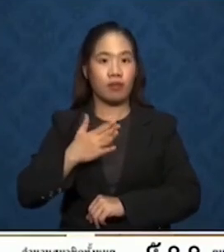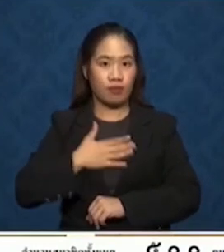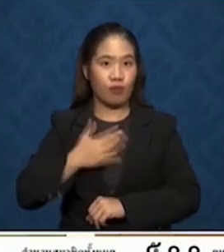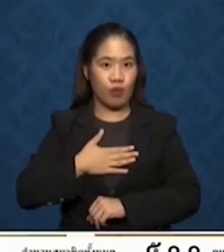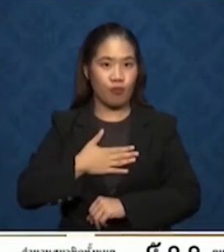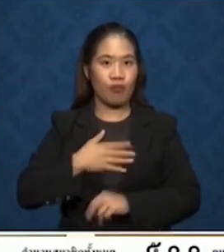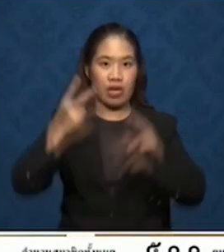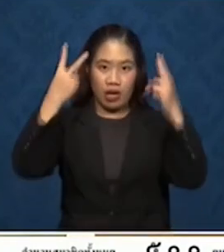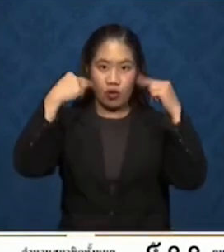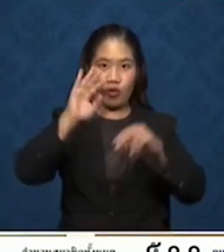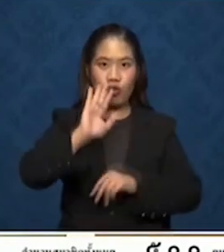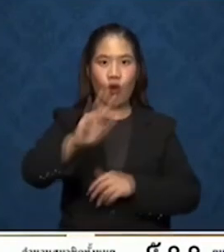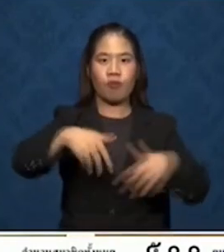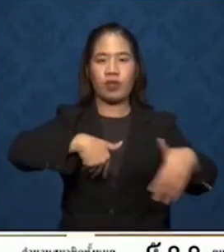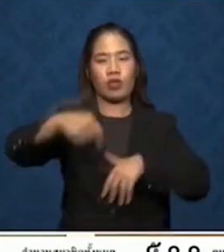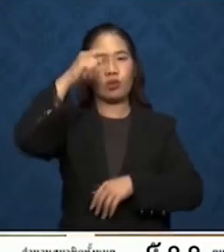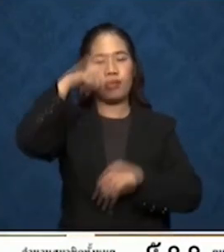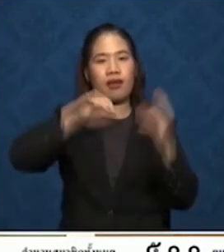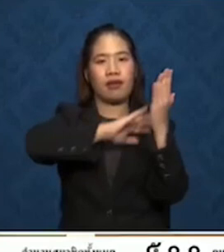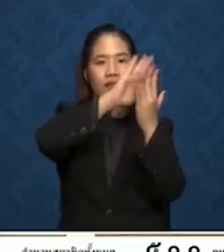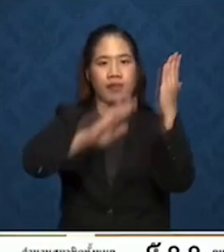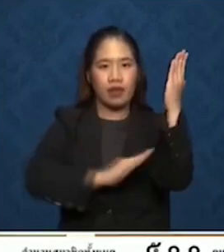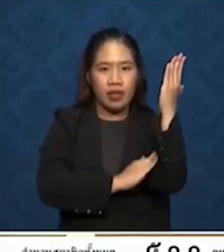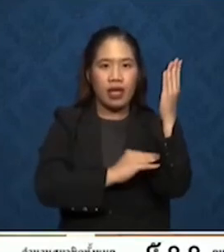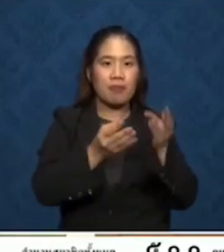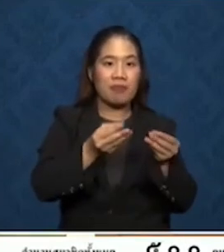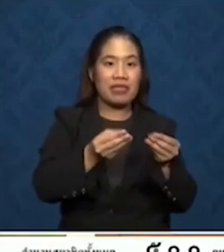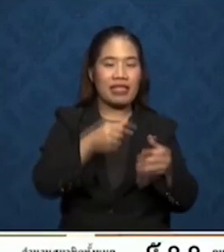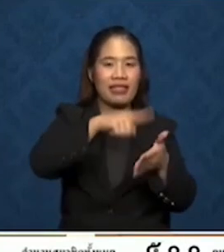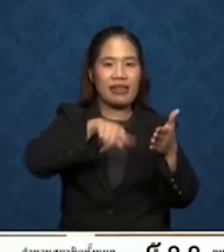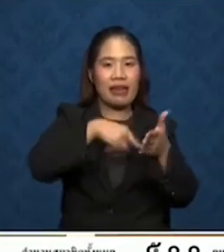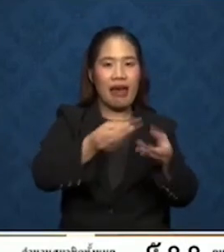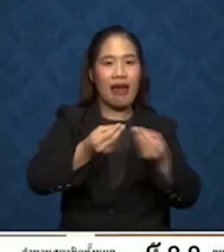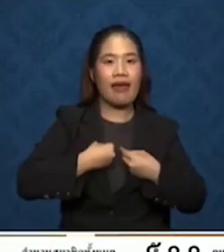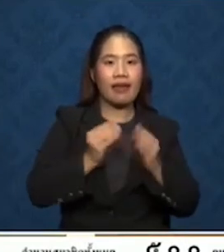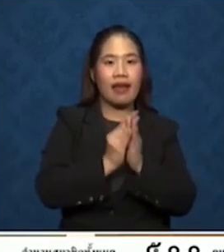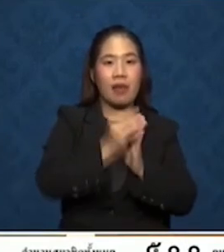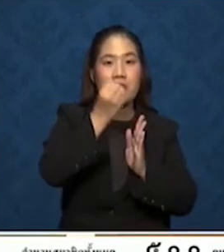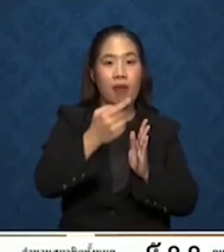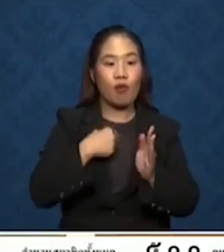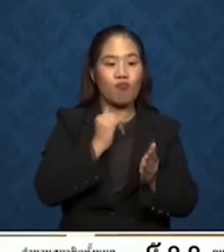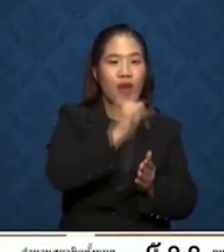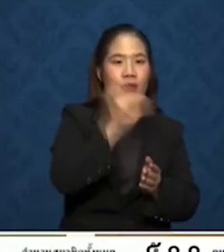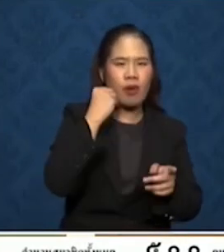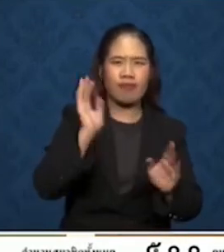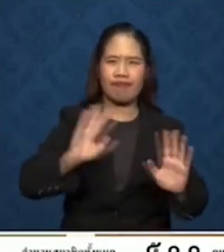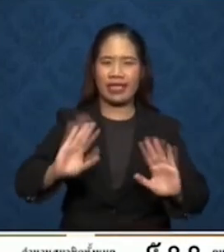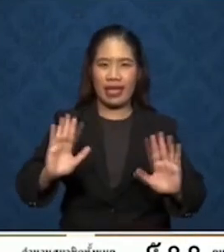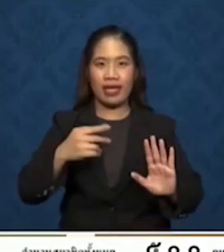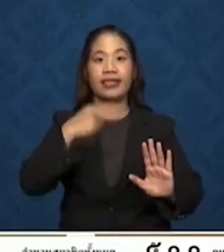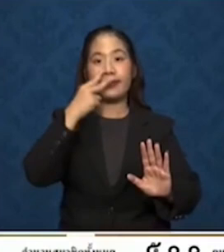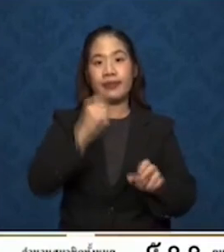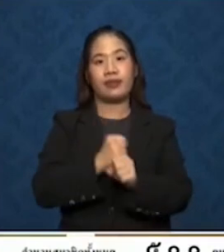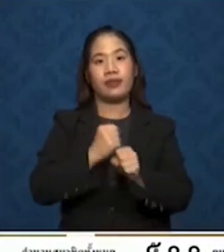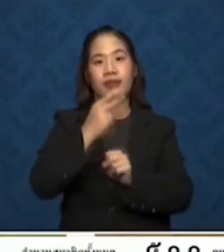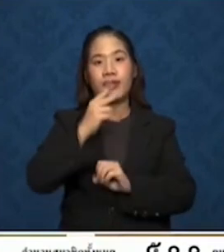คนไทยทั้งประเทศไม่เคยแบ่งแยกพื้นที่ตามคะแนนเสียงที่ได้รับนะครับผมเชื่อว่าการกระทำของผมเนี่ยเป็นเครื่องประจักษ์ที่ดีอยู่แล้ว